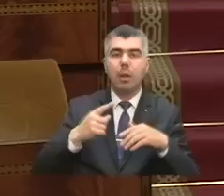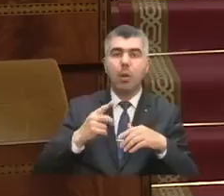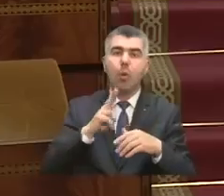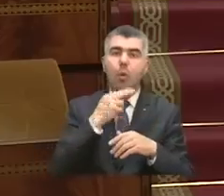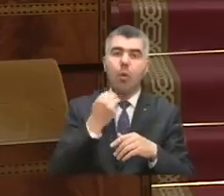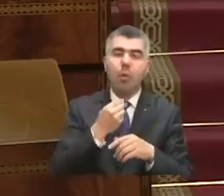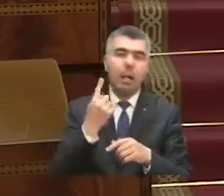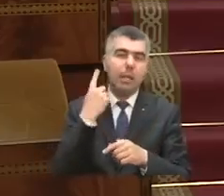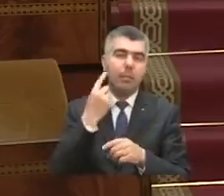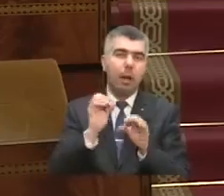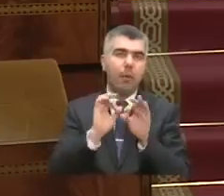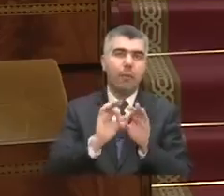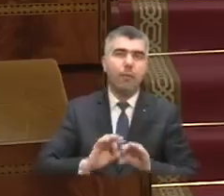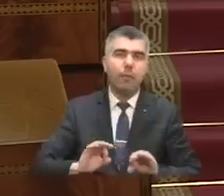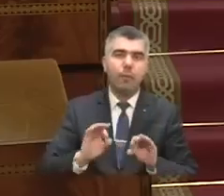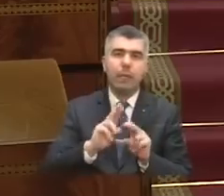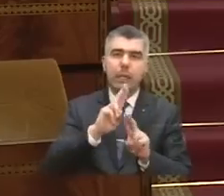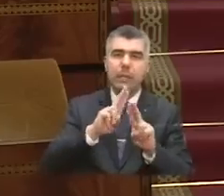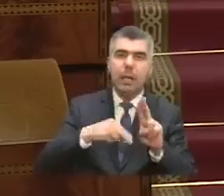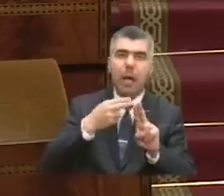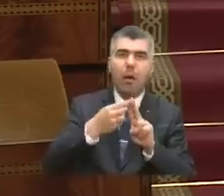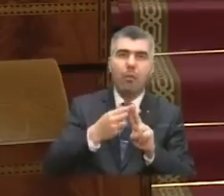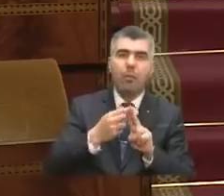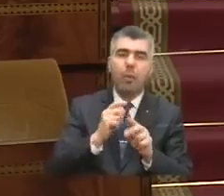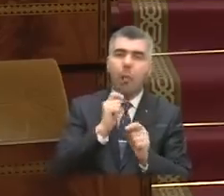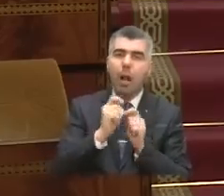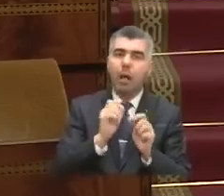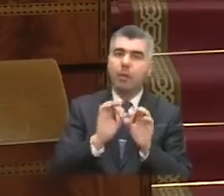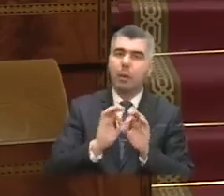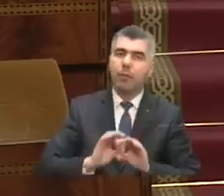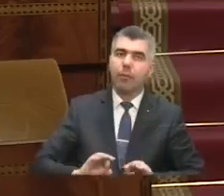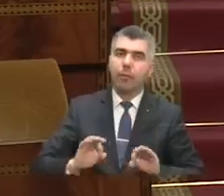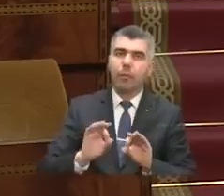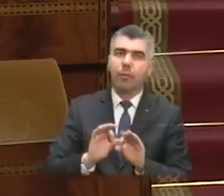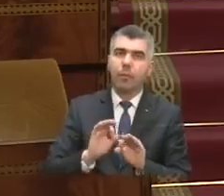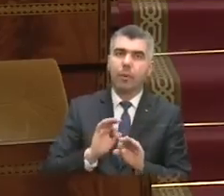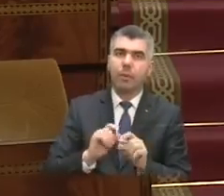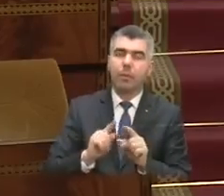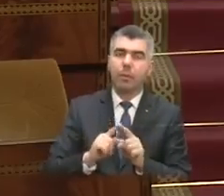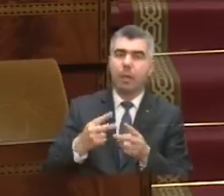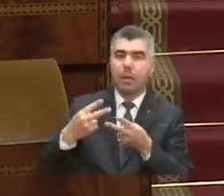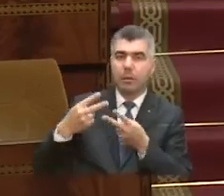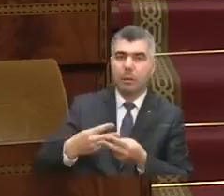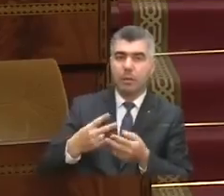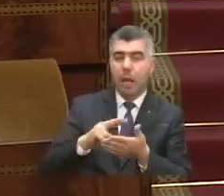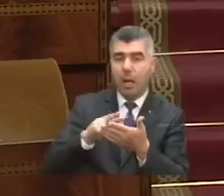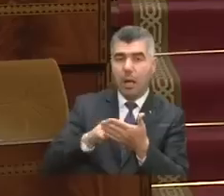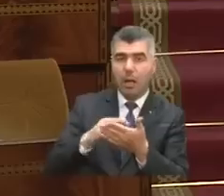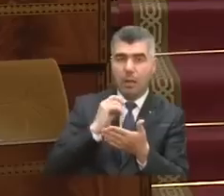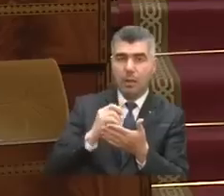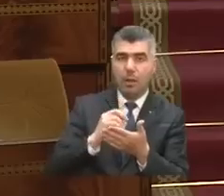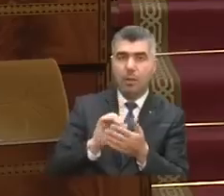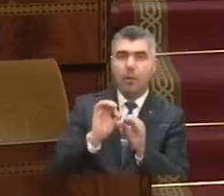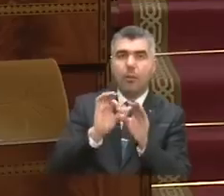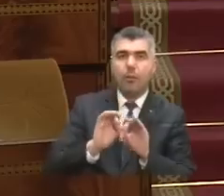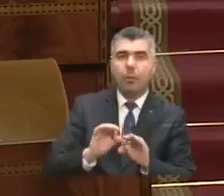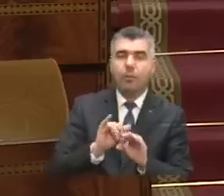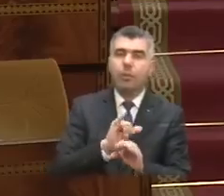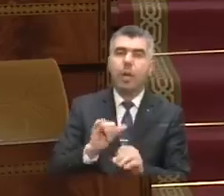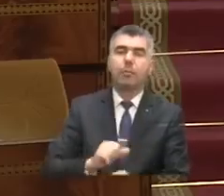تسمع ولا تتجاوب ولا تناقش، واش حنا هذا محل يجي ويقراو لنا الكلمات؟ هذا هو